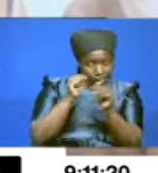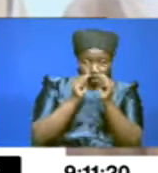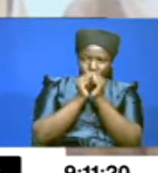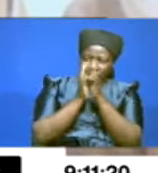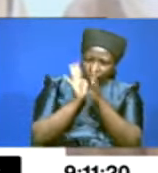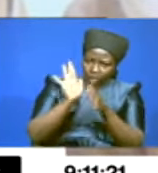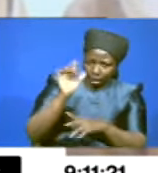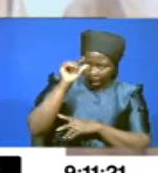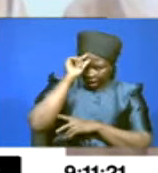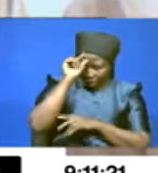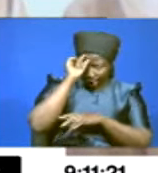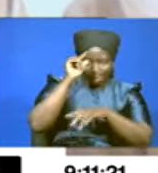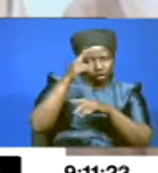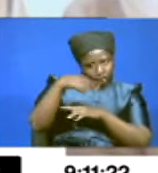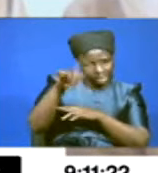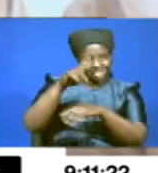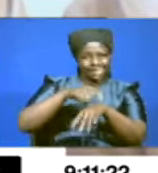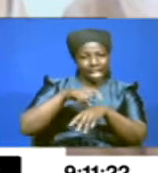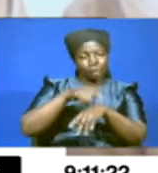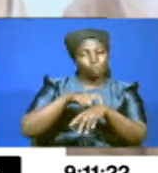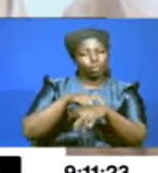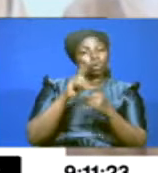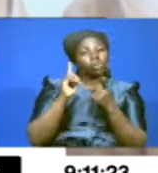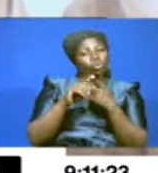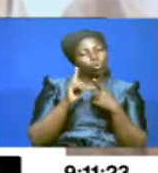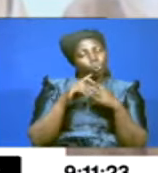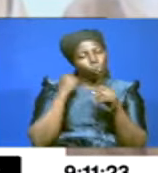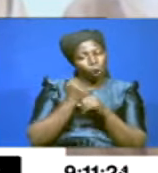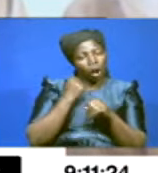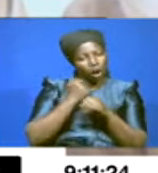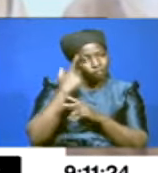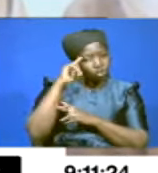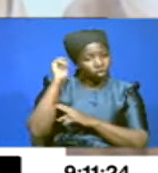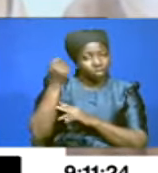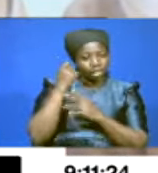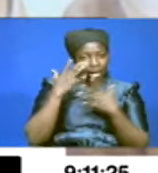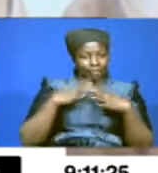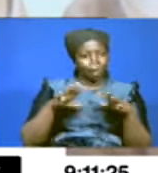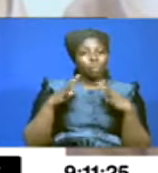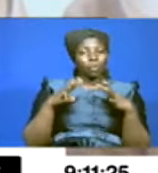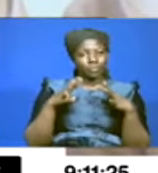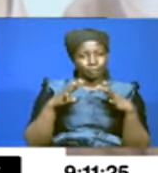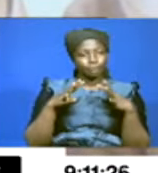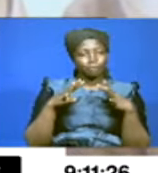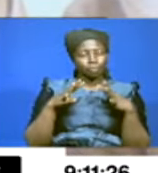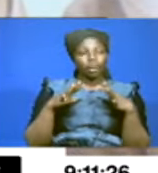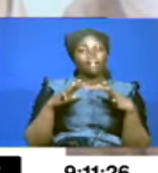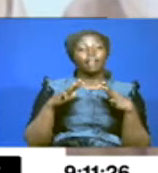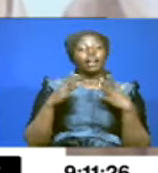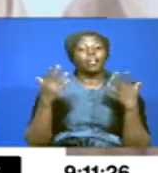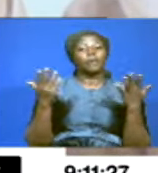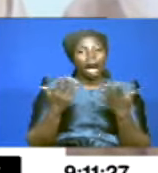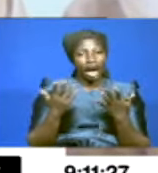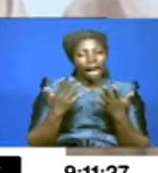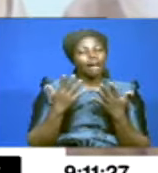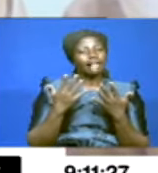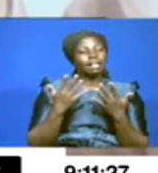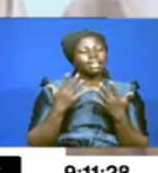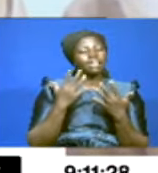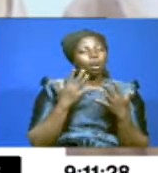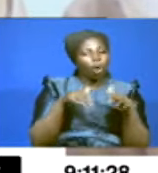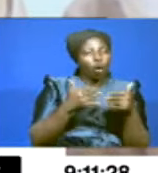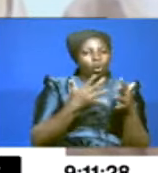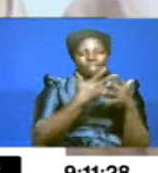Wapate kuwafanyia wa Kenya ambayo kwamba wamewaahidi